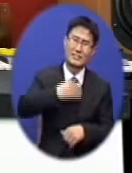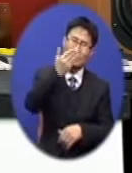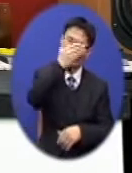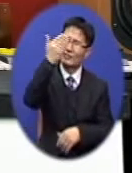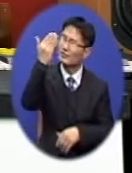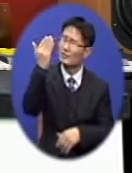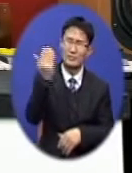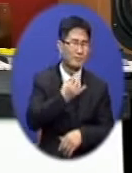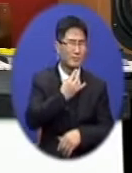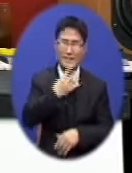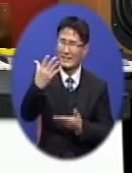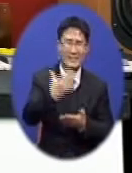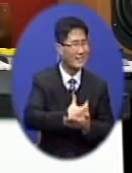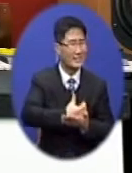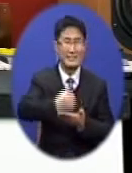청춘만